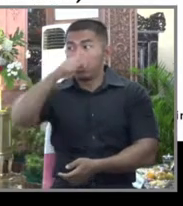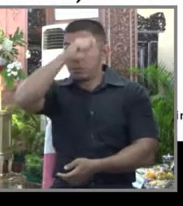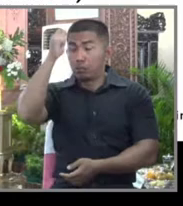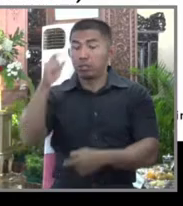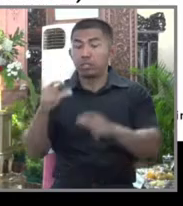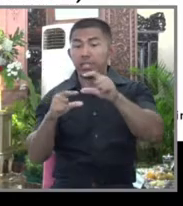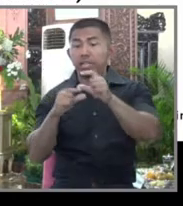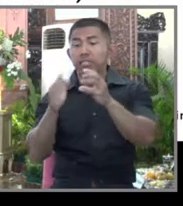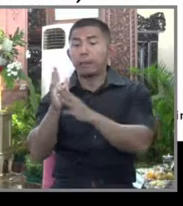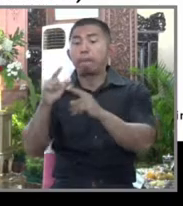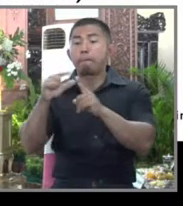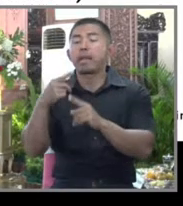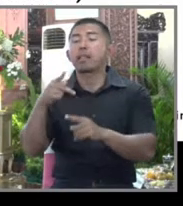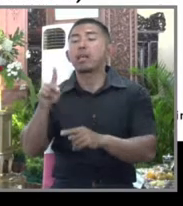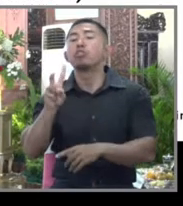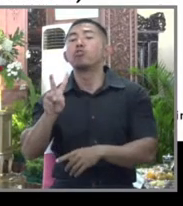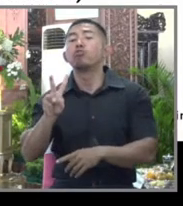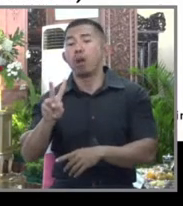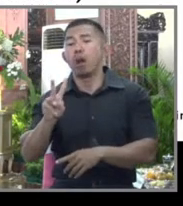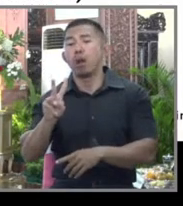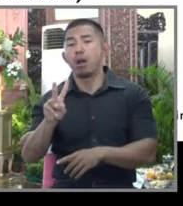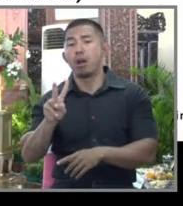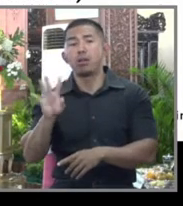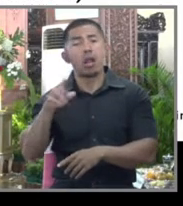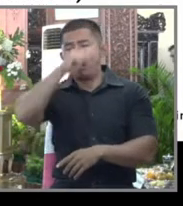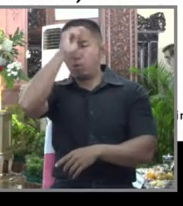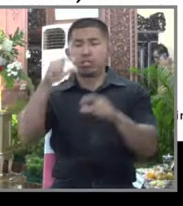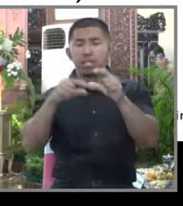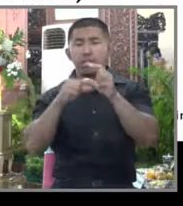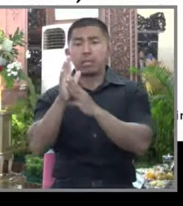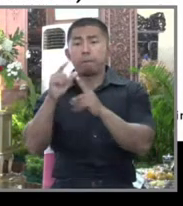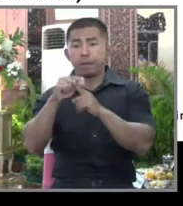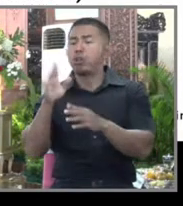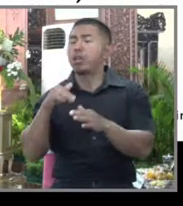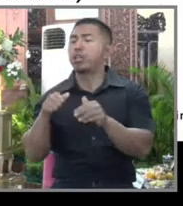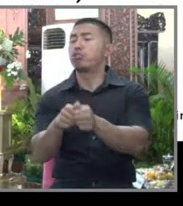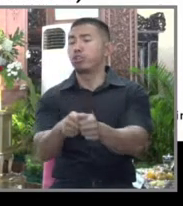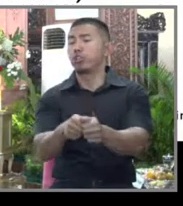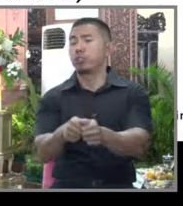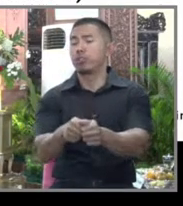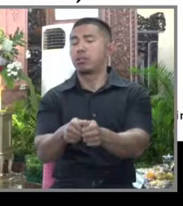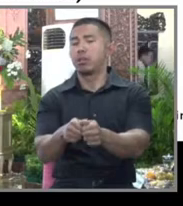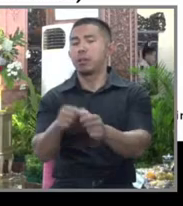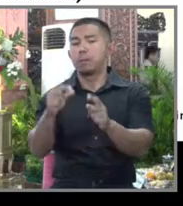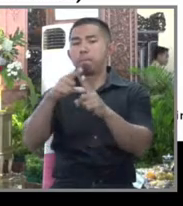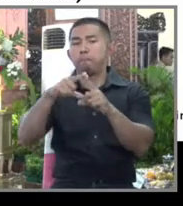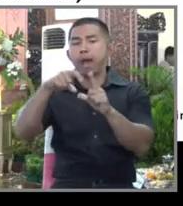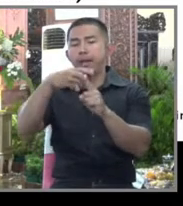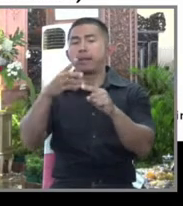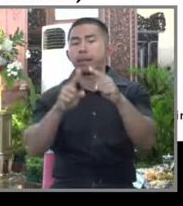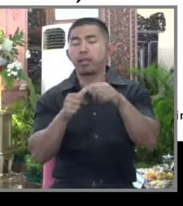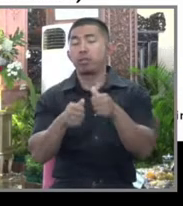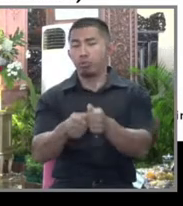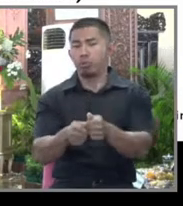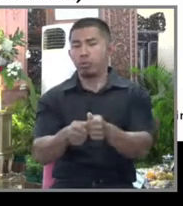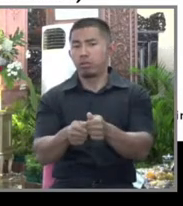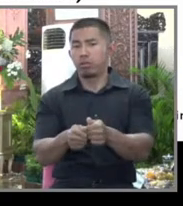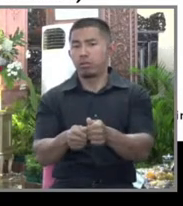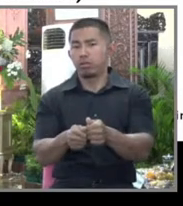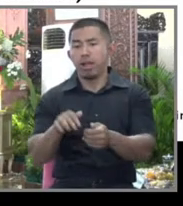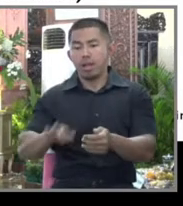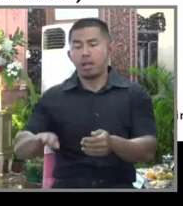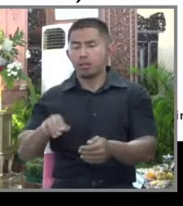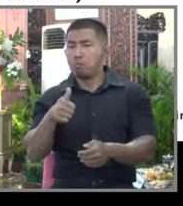Hai SMP kelas 2 Nggak lulus SMP nya tak Suruhlah kejar paket atau apa gitu biar cepet ya anaknya sosok